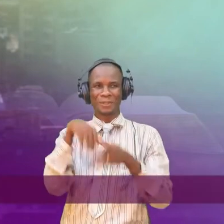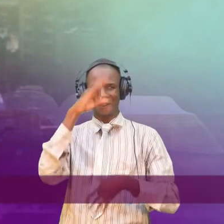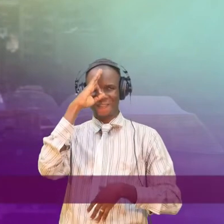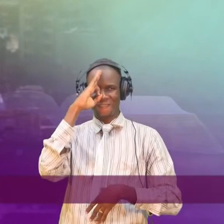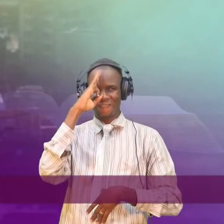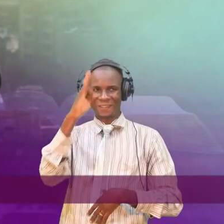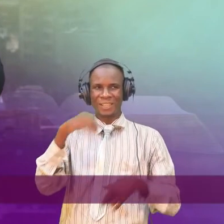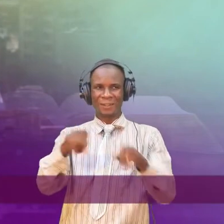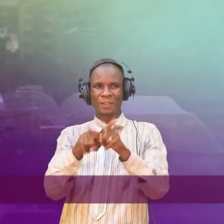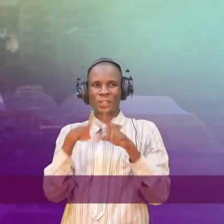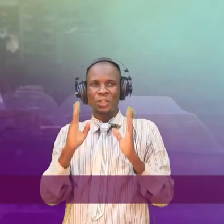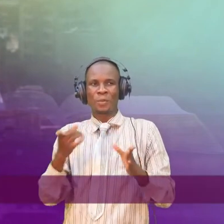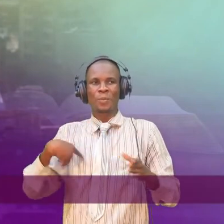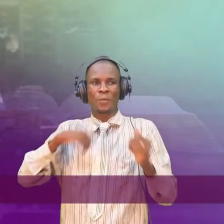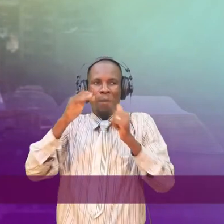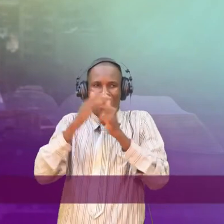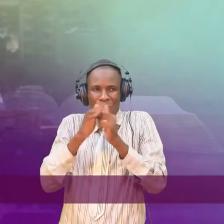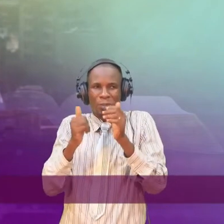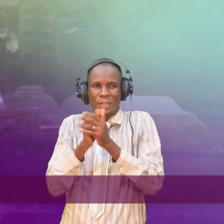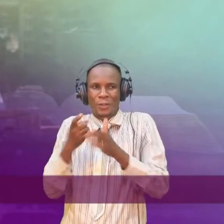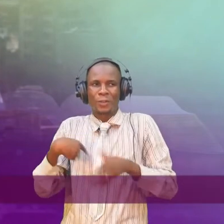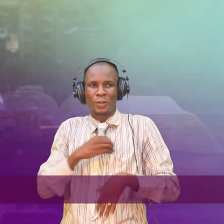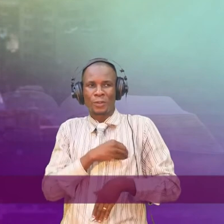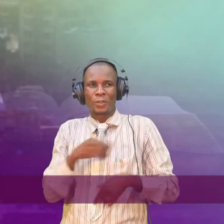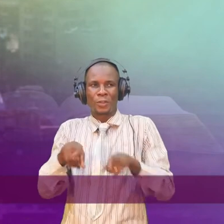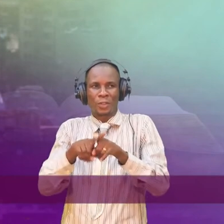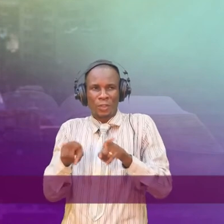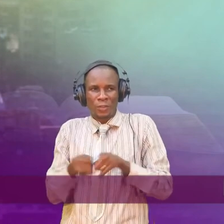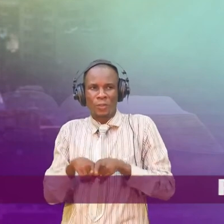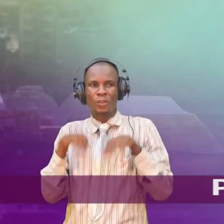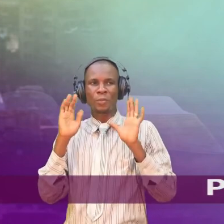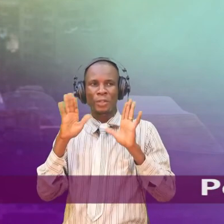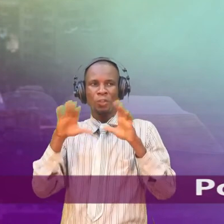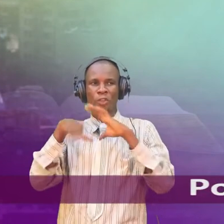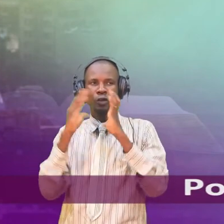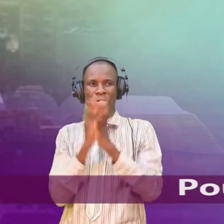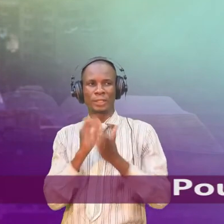Sio dhambi zetu tu, lakini dhambi ya ulimwengu zima.